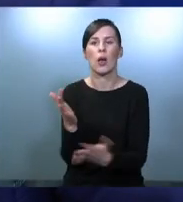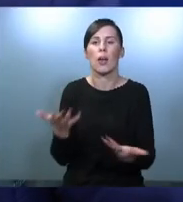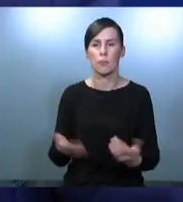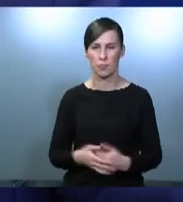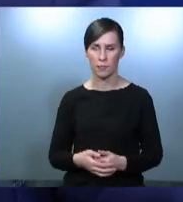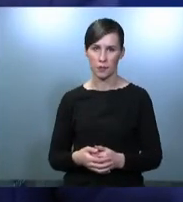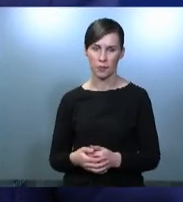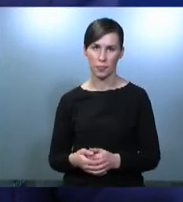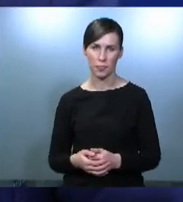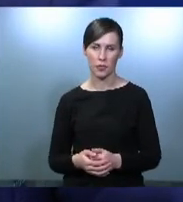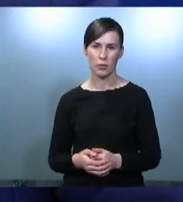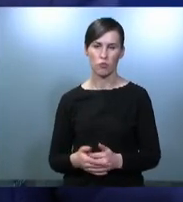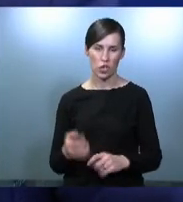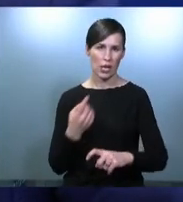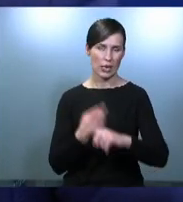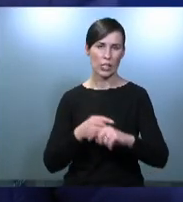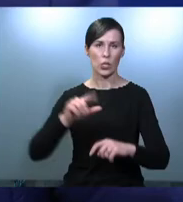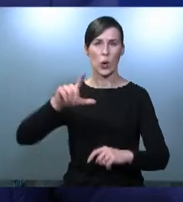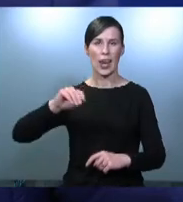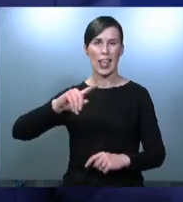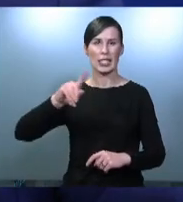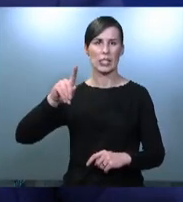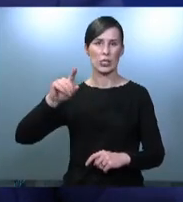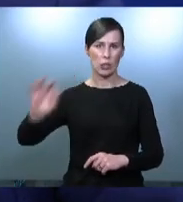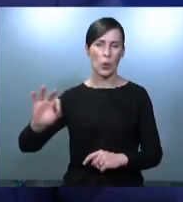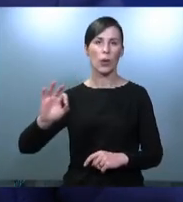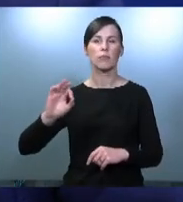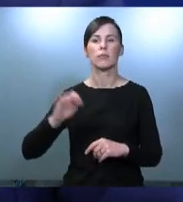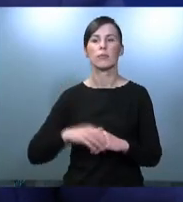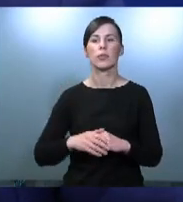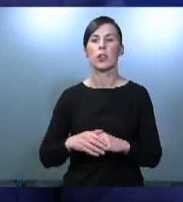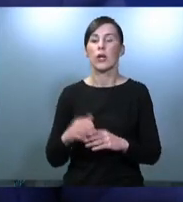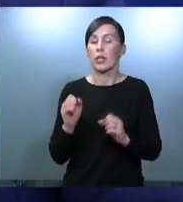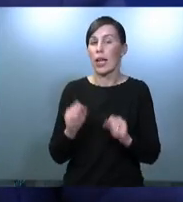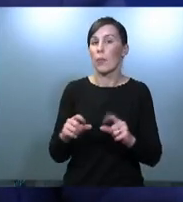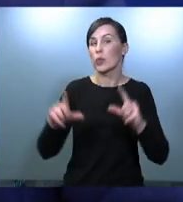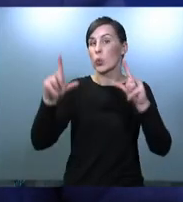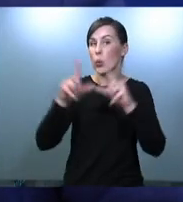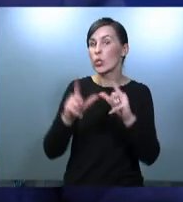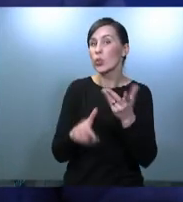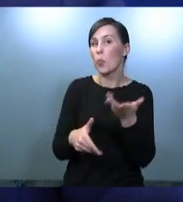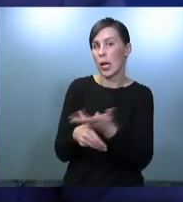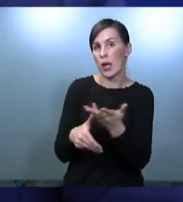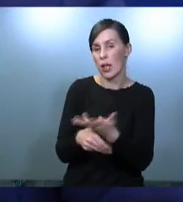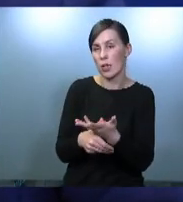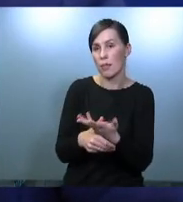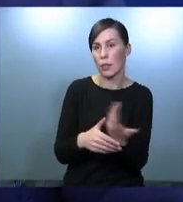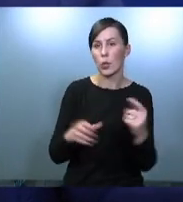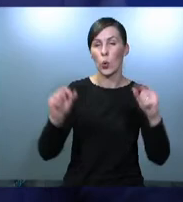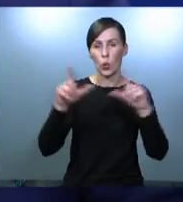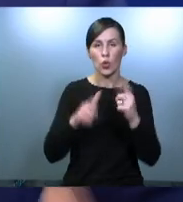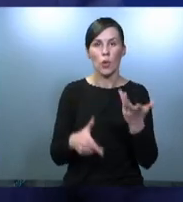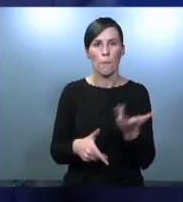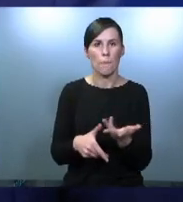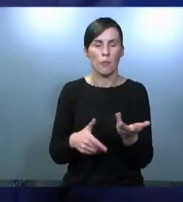lėzas, kur tos investicijos yra traukiamas, ir nebe ūkininkų pagalbos. Kaip žinom, ūkininkai pradėjo auginti